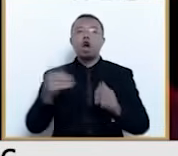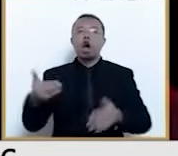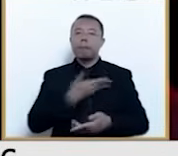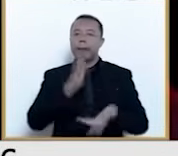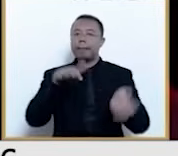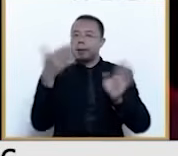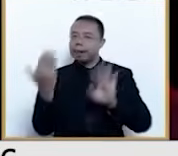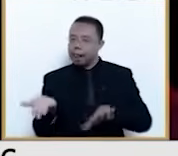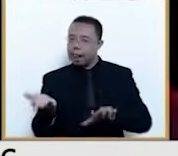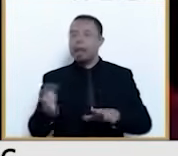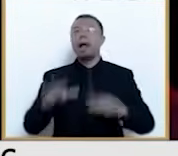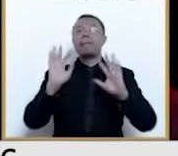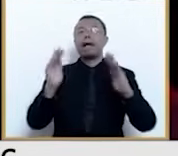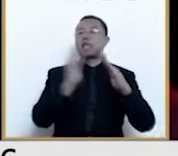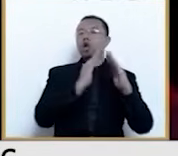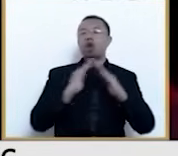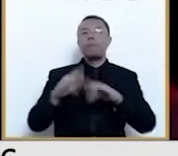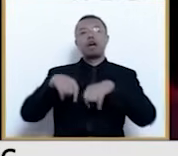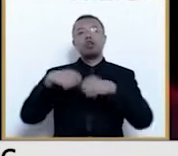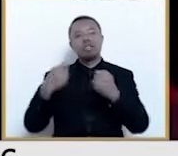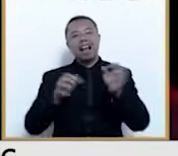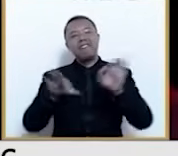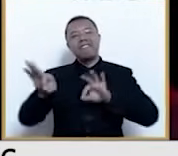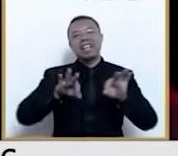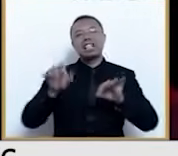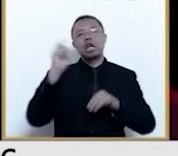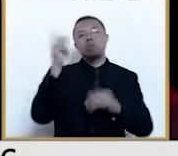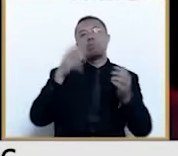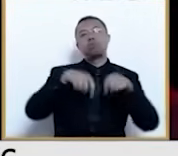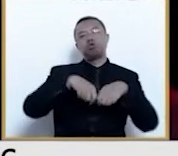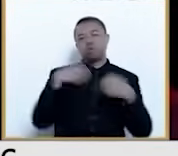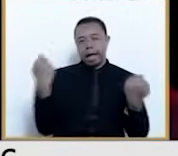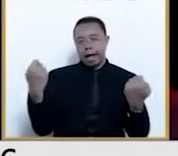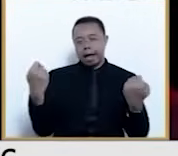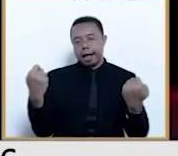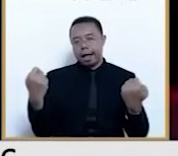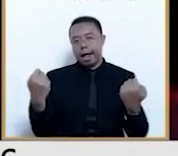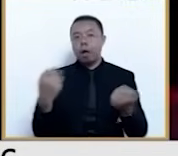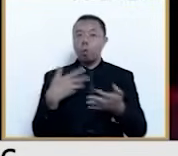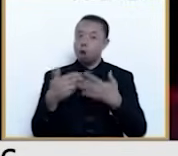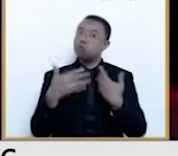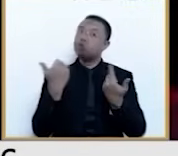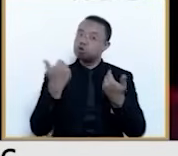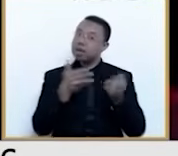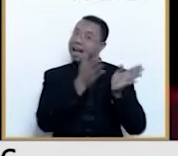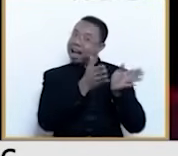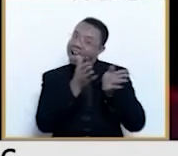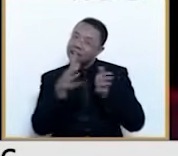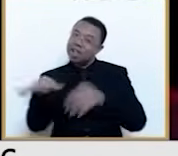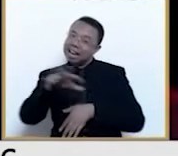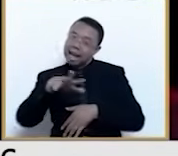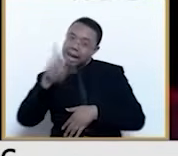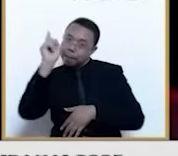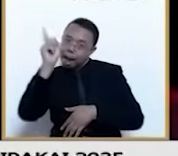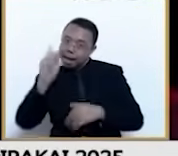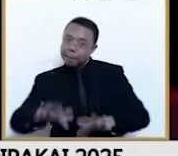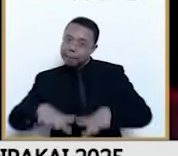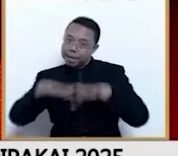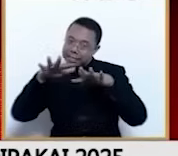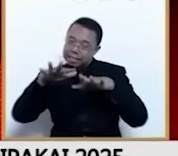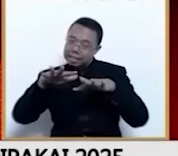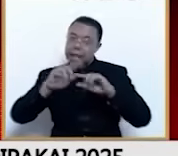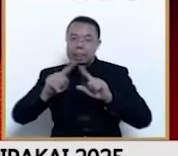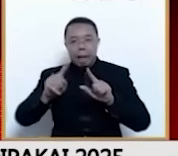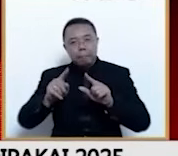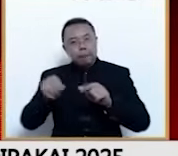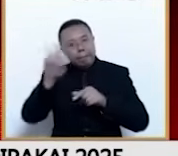jiwa, kerusakan rumah dan fasilitas umum. Sekalipun sudah memetakan daerah rawan,